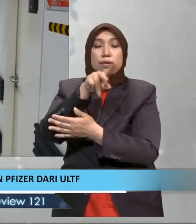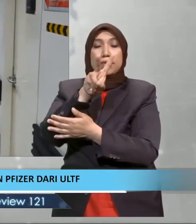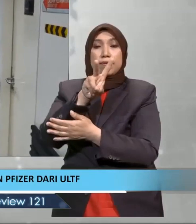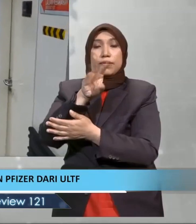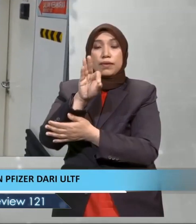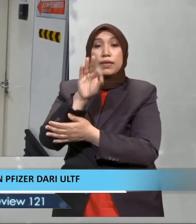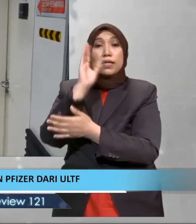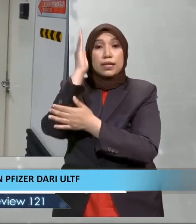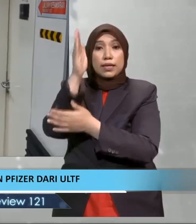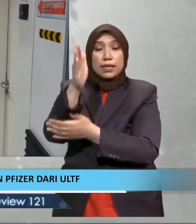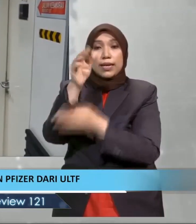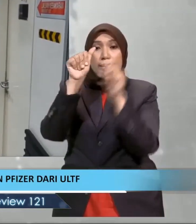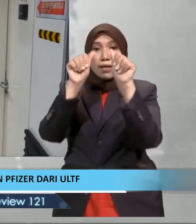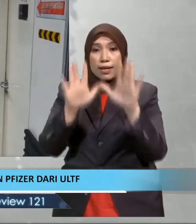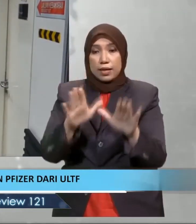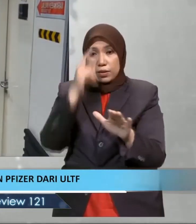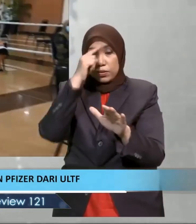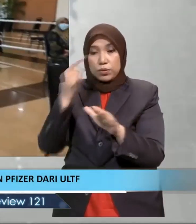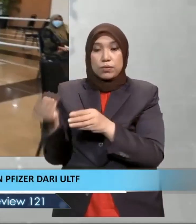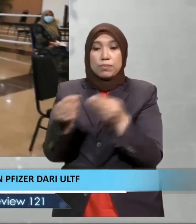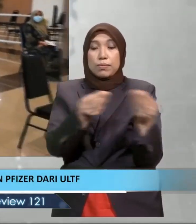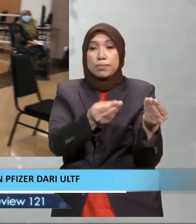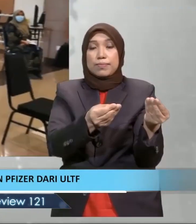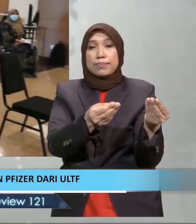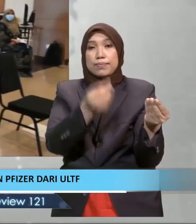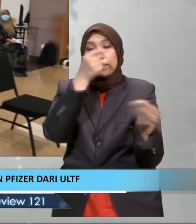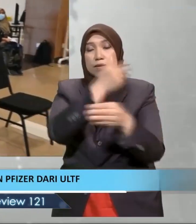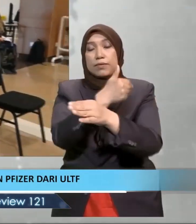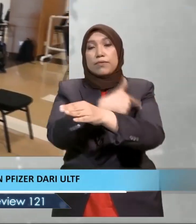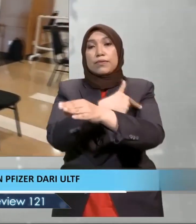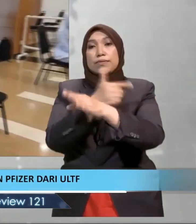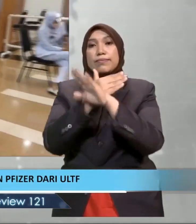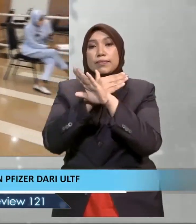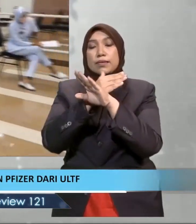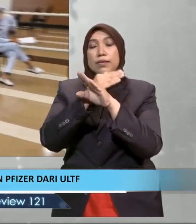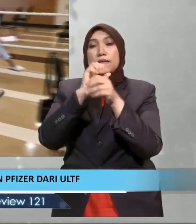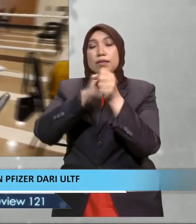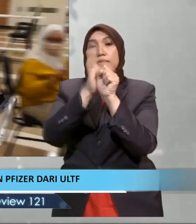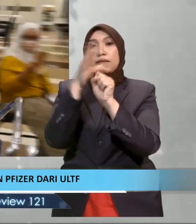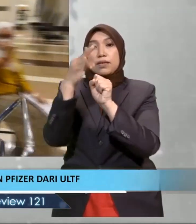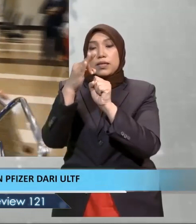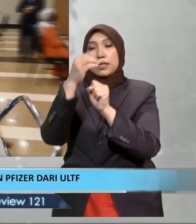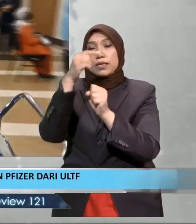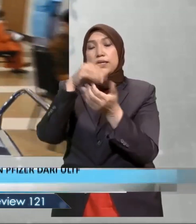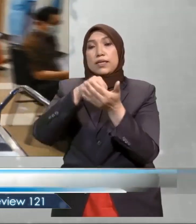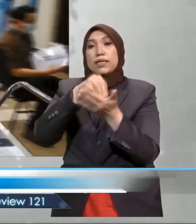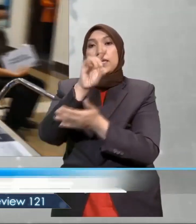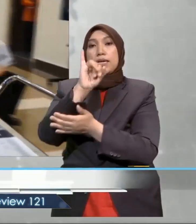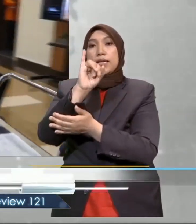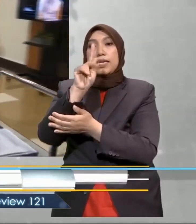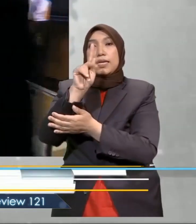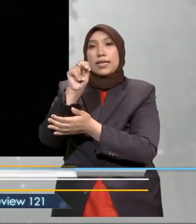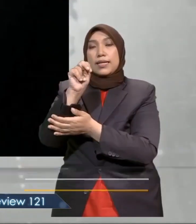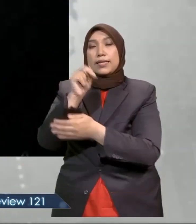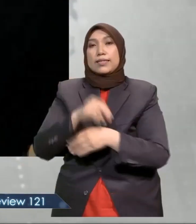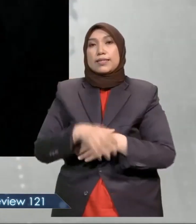siri 2 pada Ahad aliran pemberian vaksin COVID-19 di PPV Institut Kanser Negara.